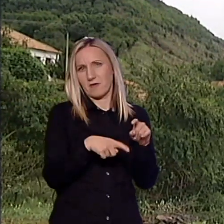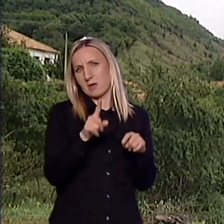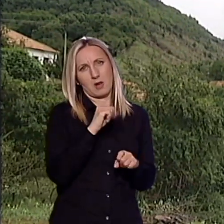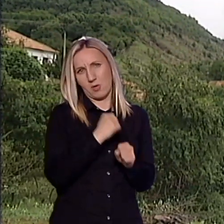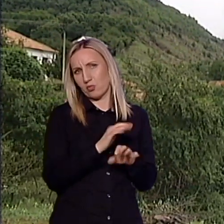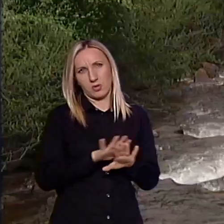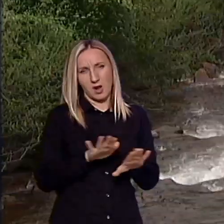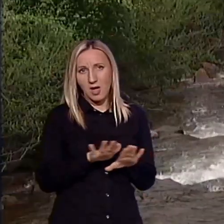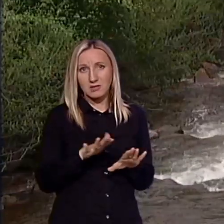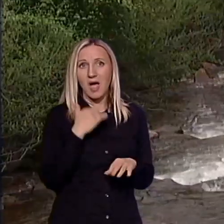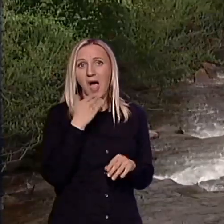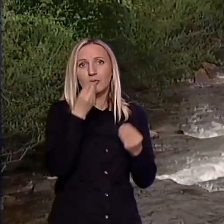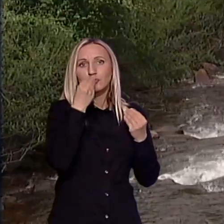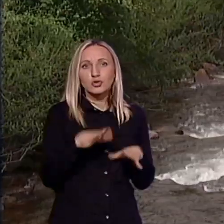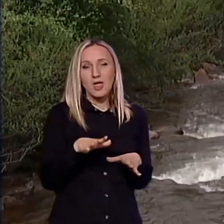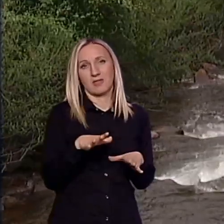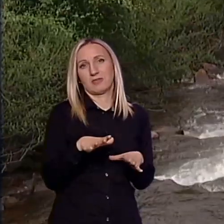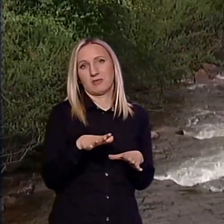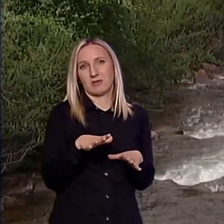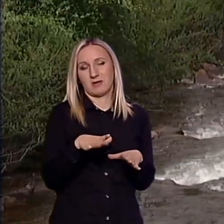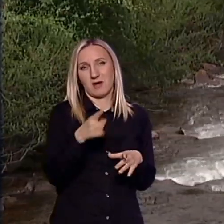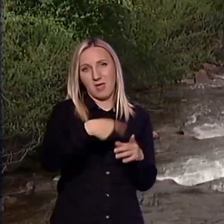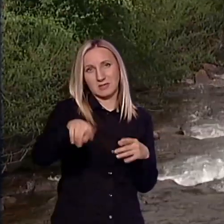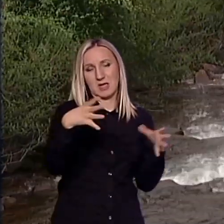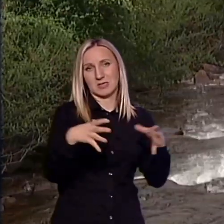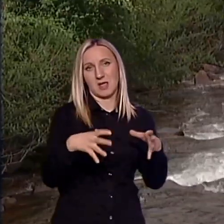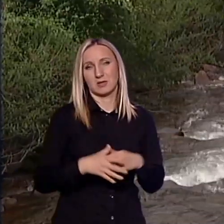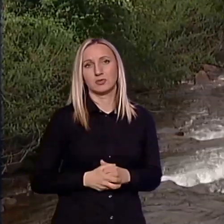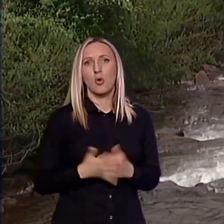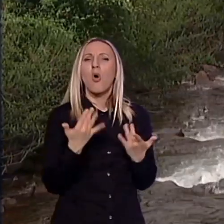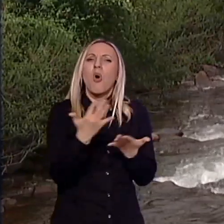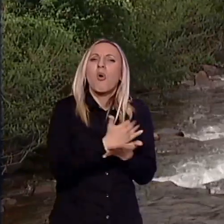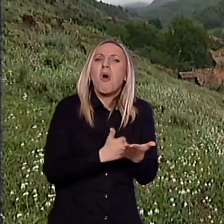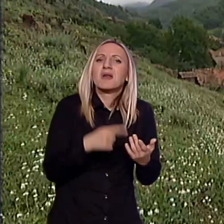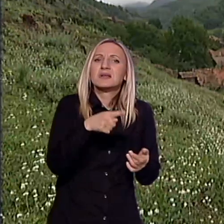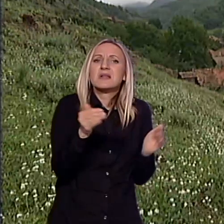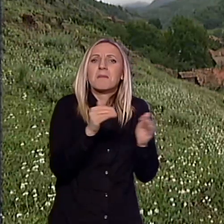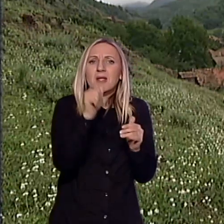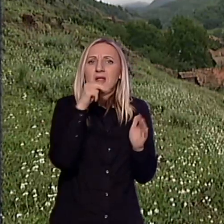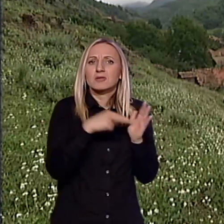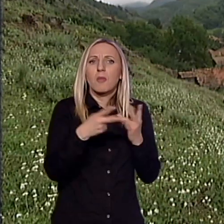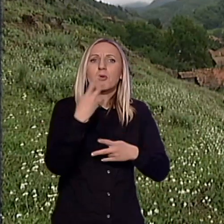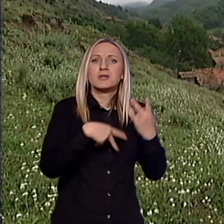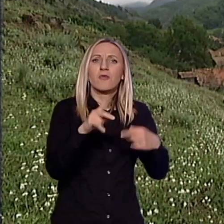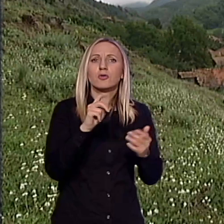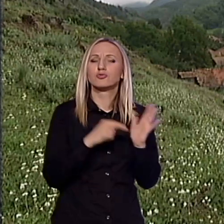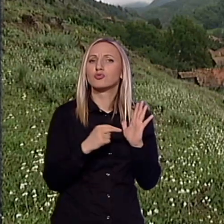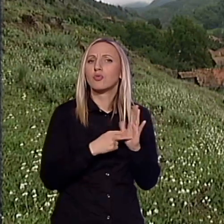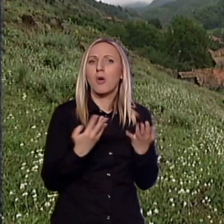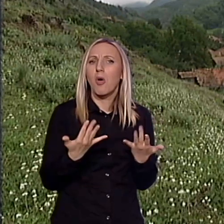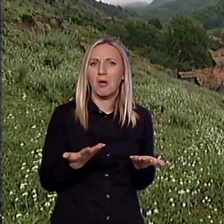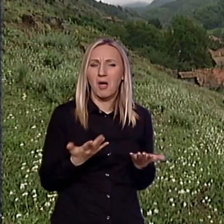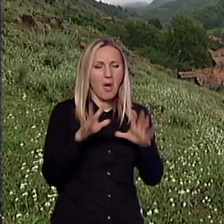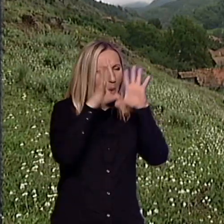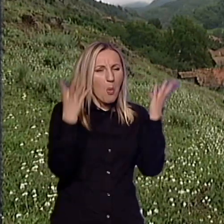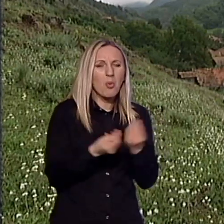urade ako su štetne po tu lokalnu zajednicu. Kolika je korist uopšte tih mini hidroelektrana u proizvodnji električne energije?